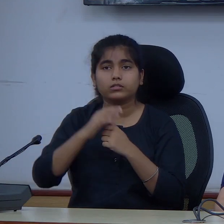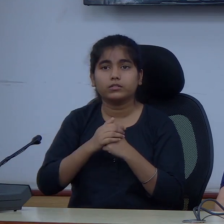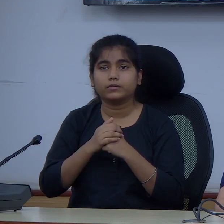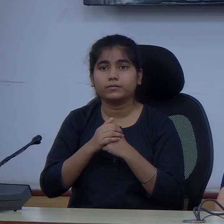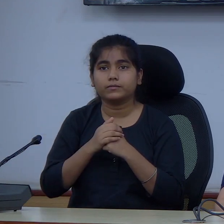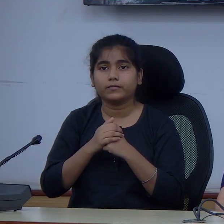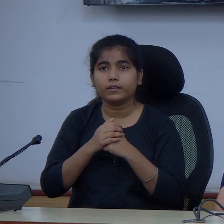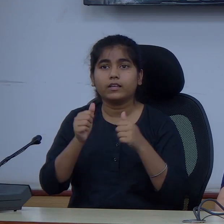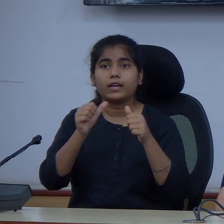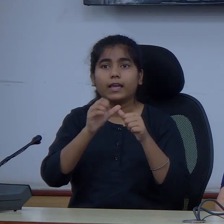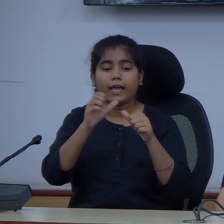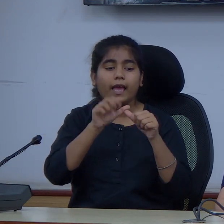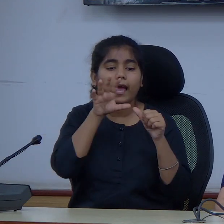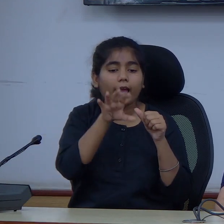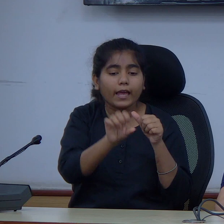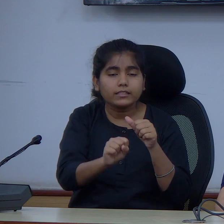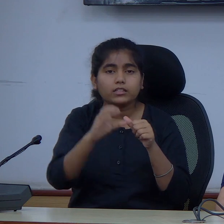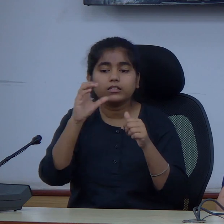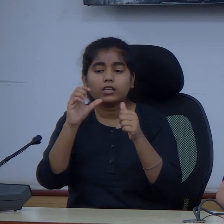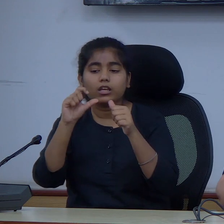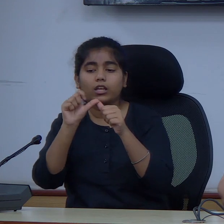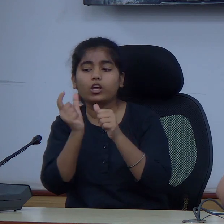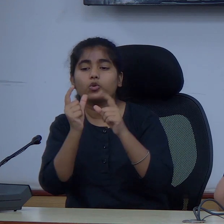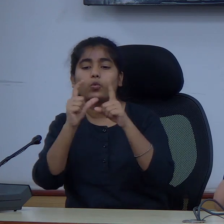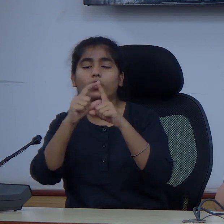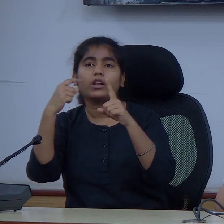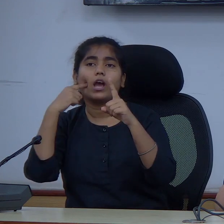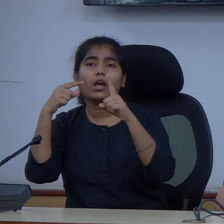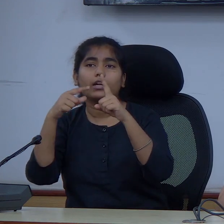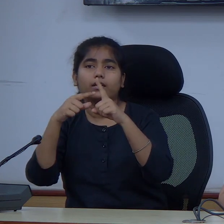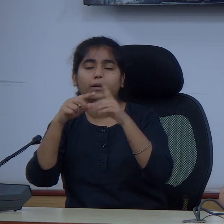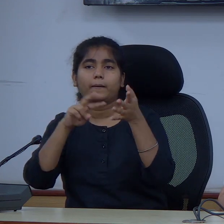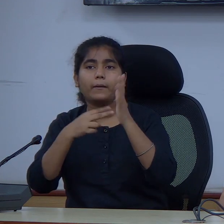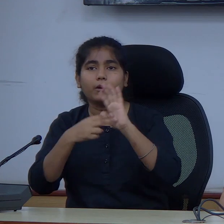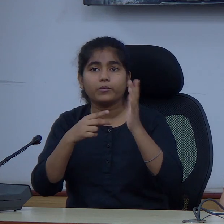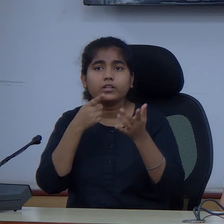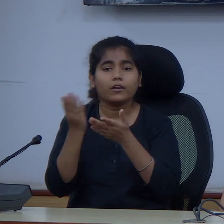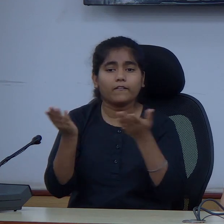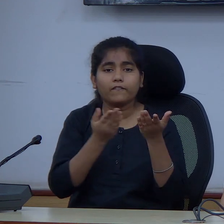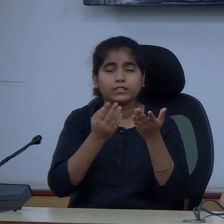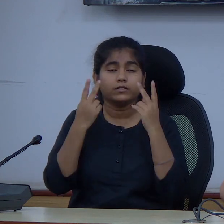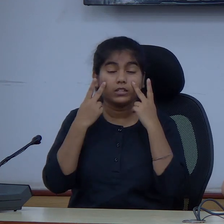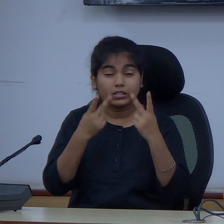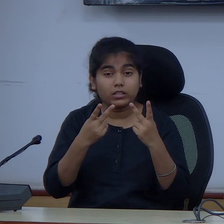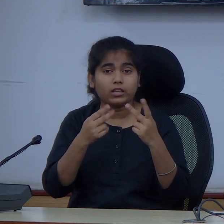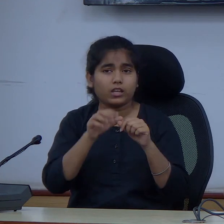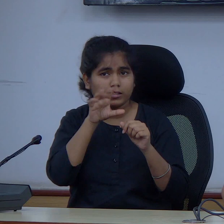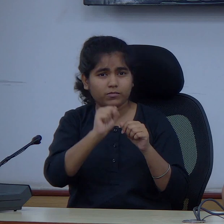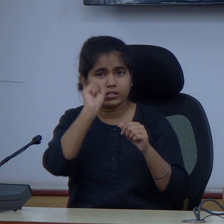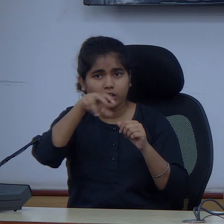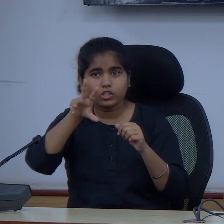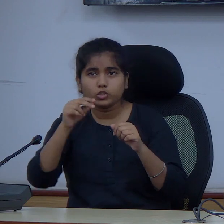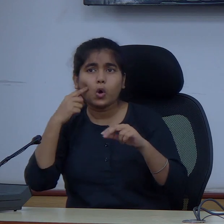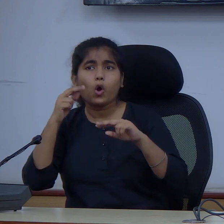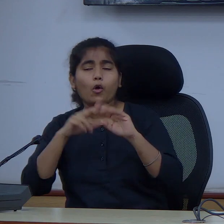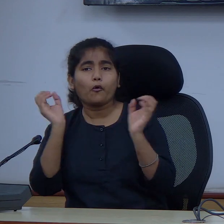आप सभी बच्चों को और सभी जो हमारे श्रोता हैं आज उनको मैं बताना चाहूँगी कि उसका एक कॉन्सेप्ट होता है एक्सेस ऑडिट। एक्सेस ऑडिट